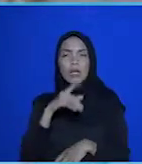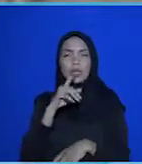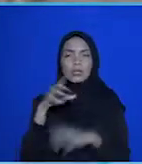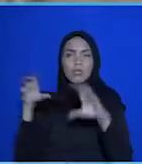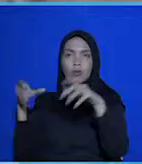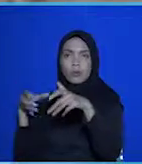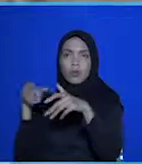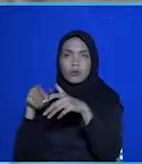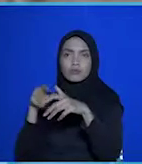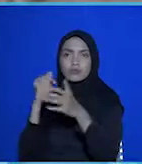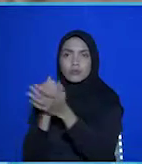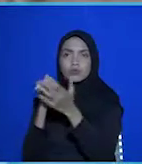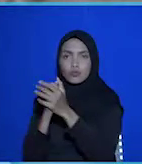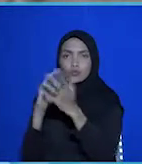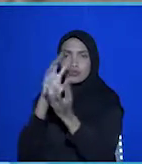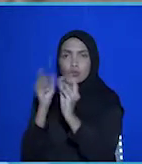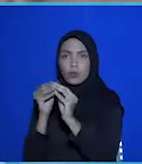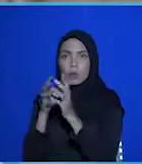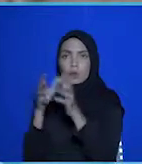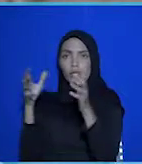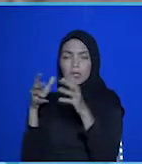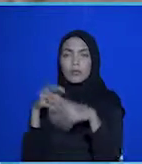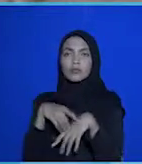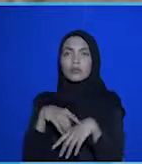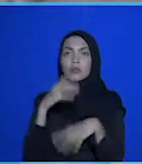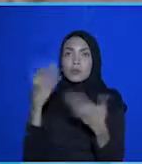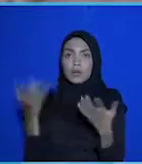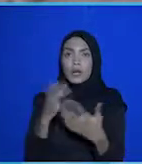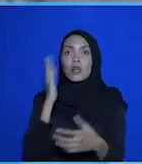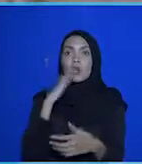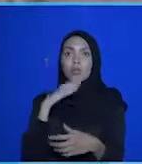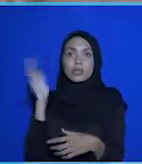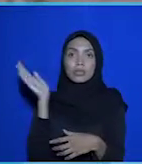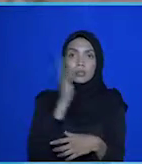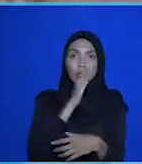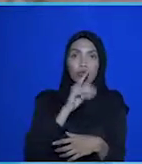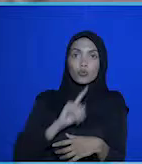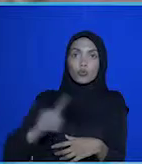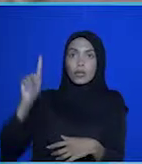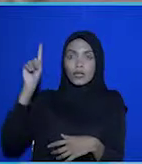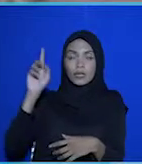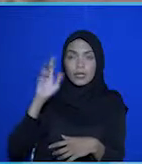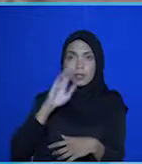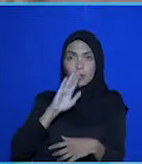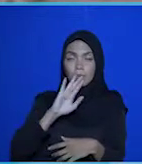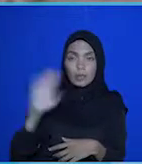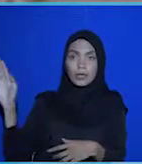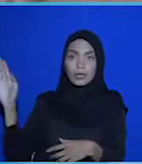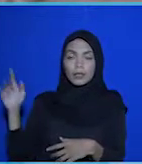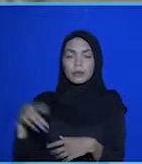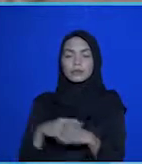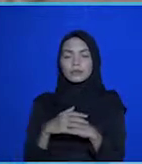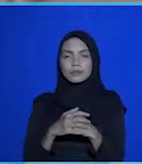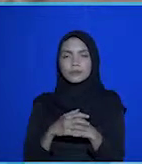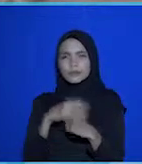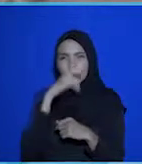memang Lombok itu pun yang sangat besar adalah Lombok Timur, Lombok Utara, dan Lombok Barat. Itu pertama mengenai lokus. Bapak